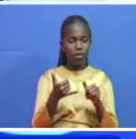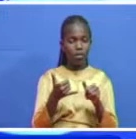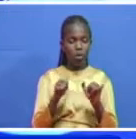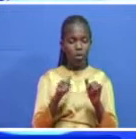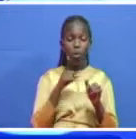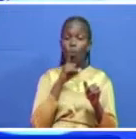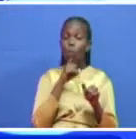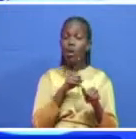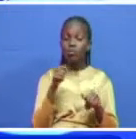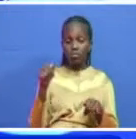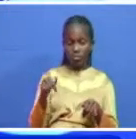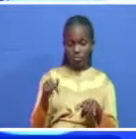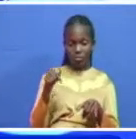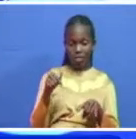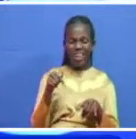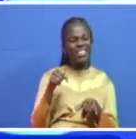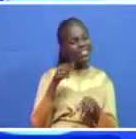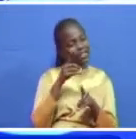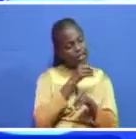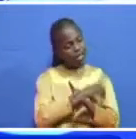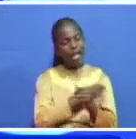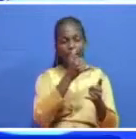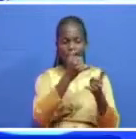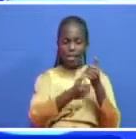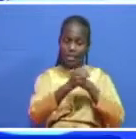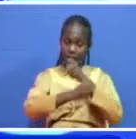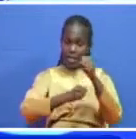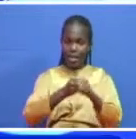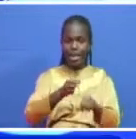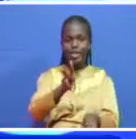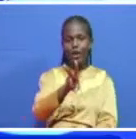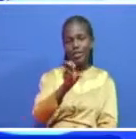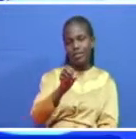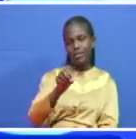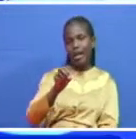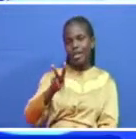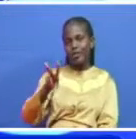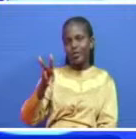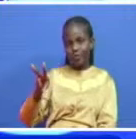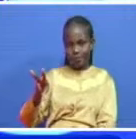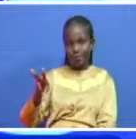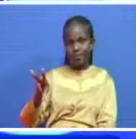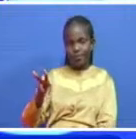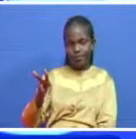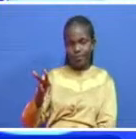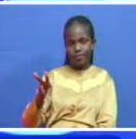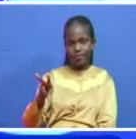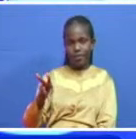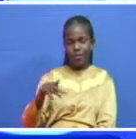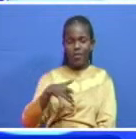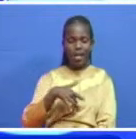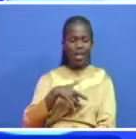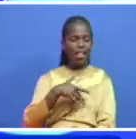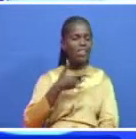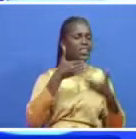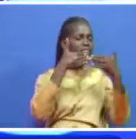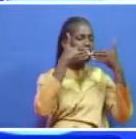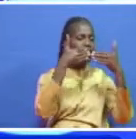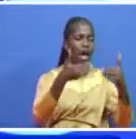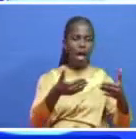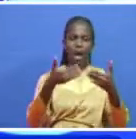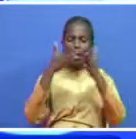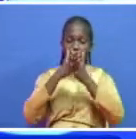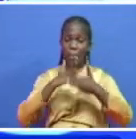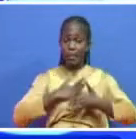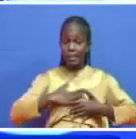wa Mauvoo mudhenyane wa mudhia wa mwaka wangilile na miongwele na ili. Iwa we mutungi kumubea nundu wa